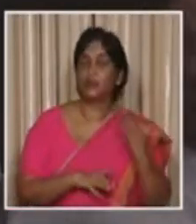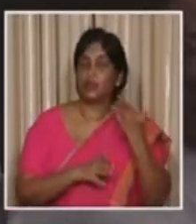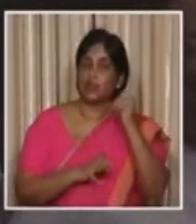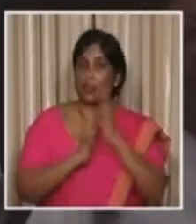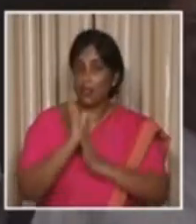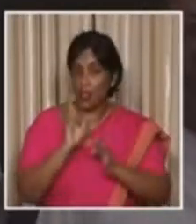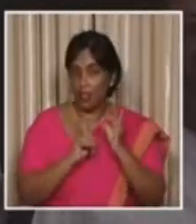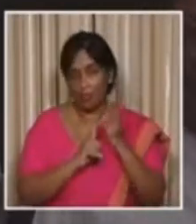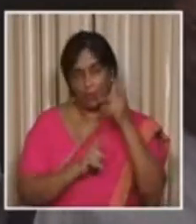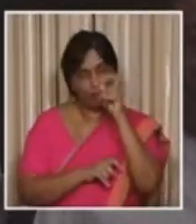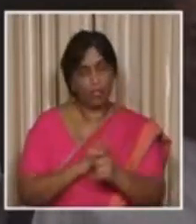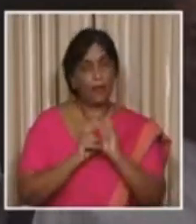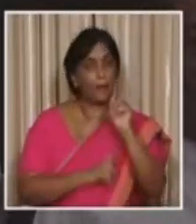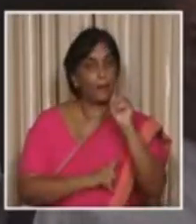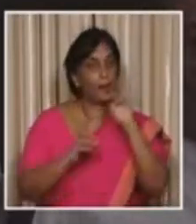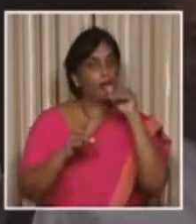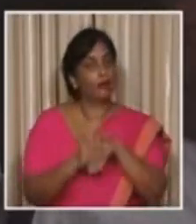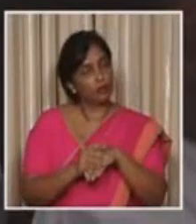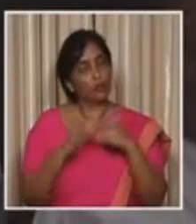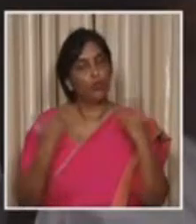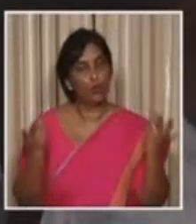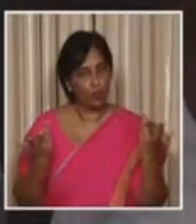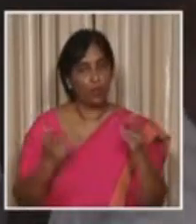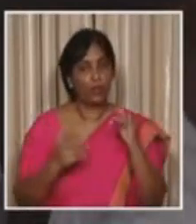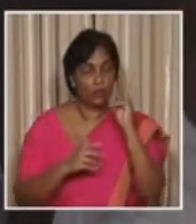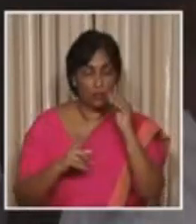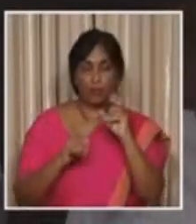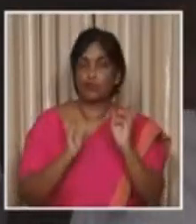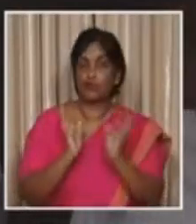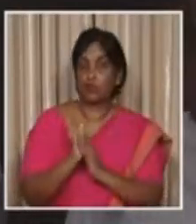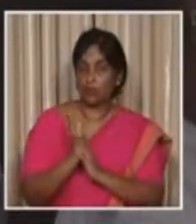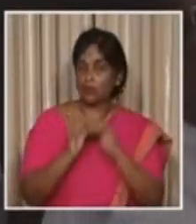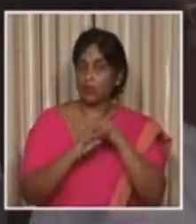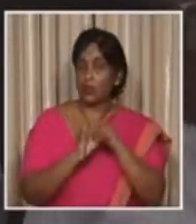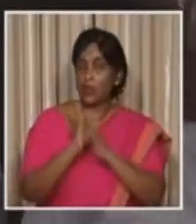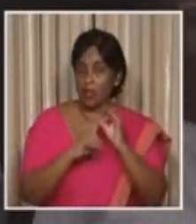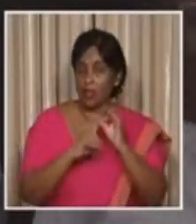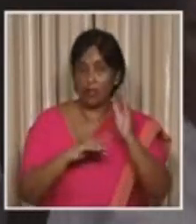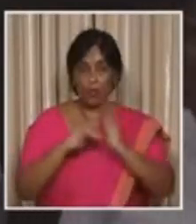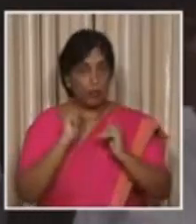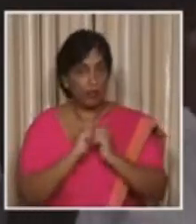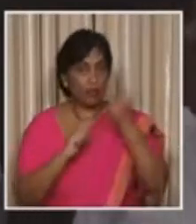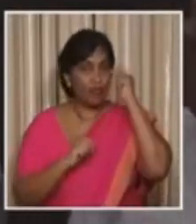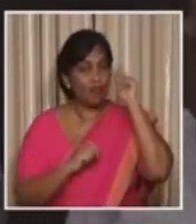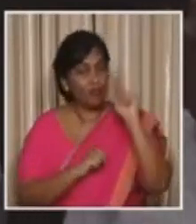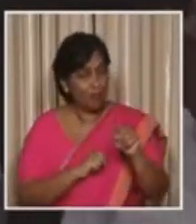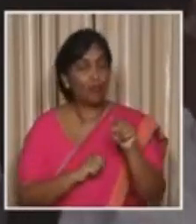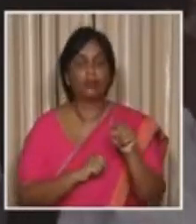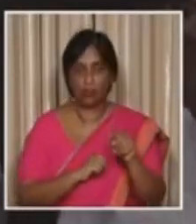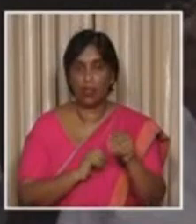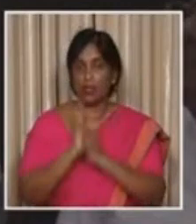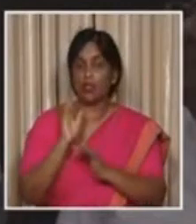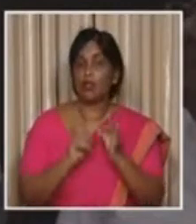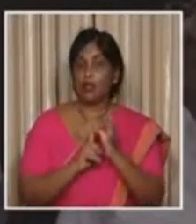යම් මන්ත්‍රීවරයෙකුට හෝ පාර්ලිමේන්තුව තුලදී හෝ යම් කාරක සභාවක මන්ත්‍රීවරුගේ ක්‍රියාකලාපයේ හේතු කරගෙන